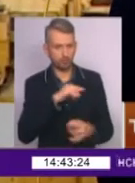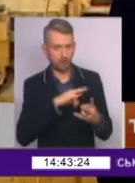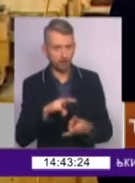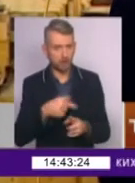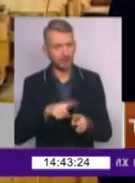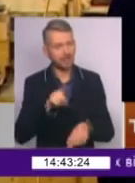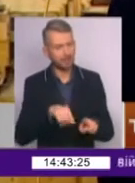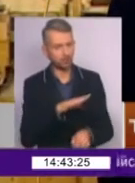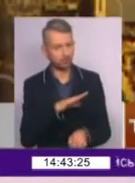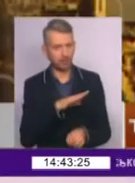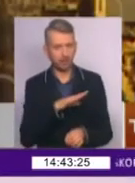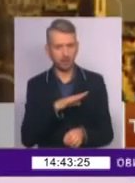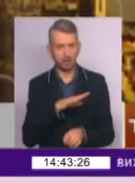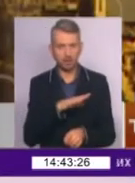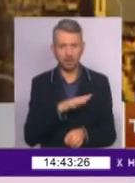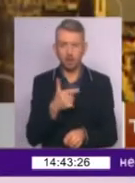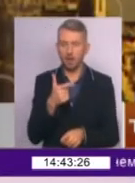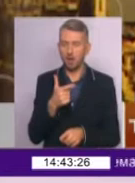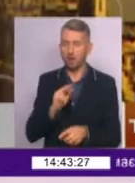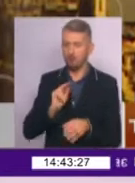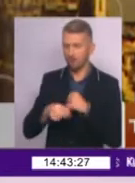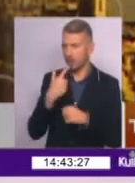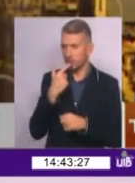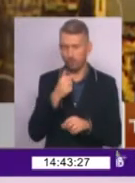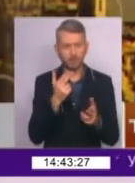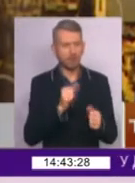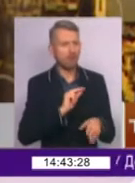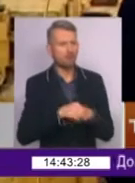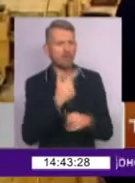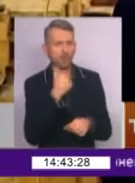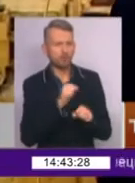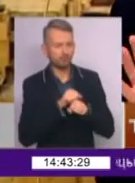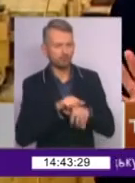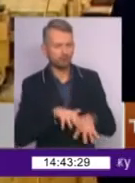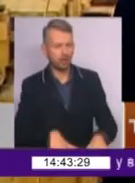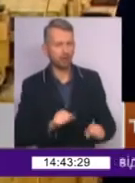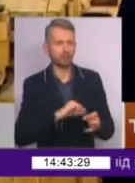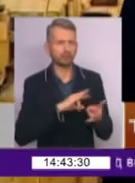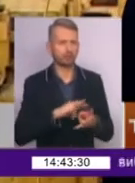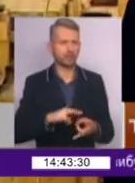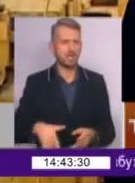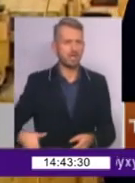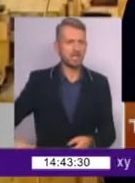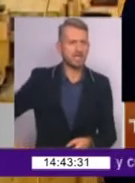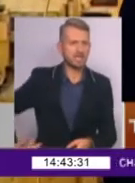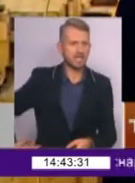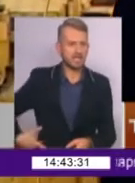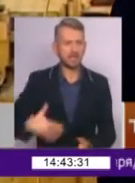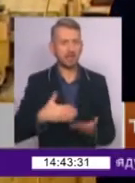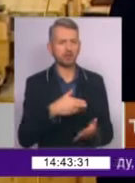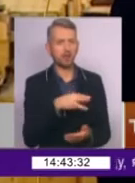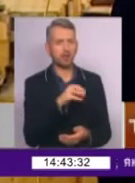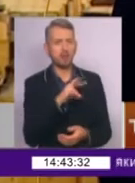буває. Вже гематогенним шляхом може поширено, можуть уражатися і нирки. Якщо ми говоримо про менінгококцемію,